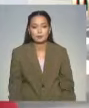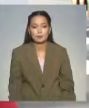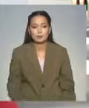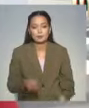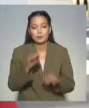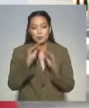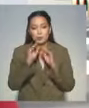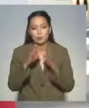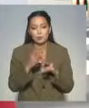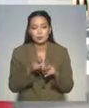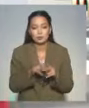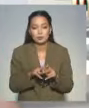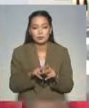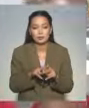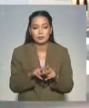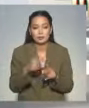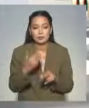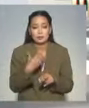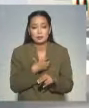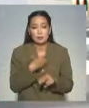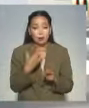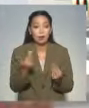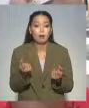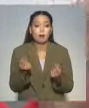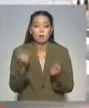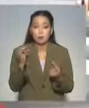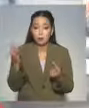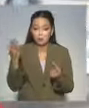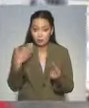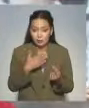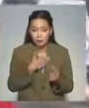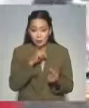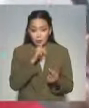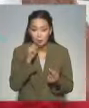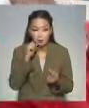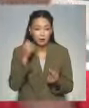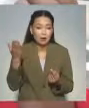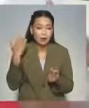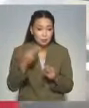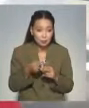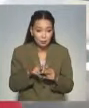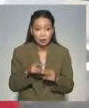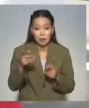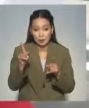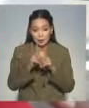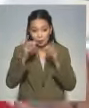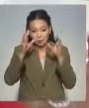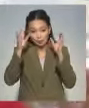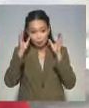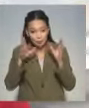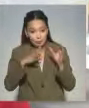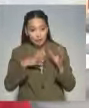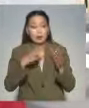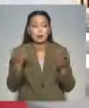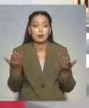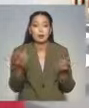жан дүниелері толып, мынандай болған екен ғой, біздің ата-бабаларымыз осында киім киген екен ғой, мынандай тақия бастарына киген, мынау